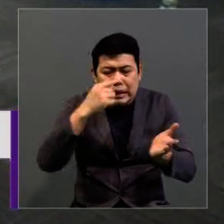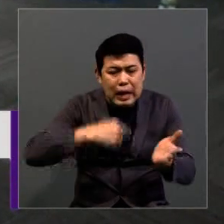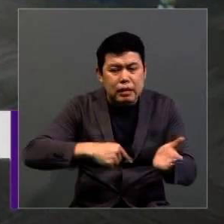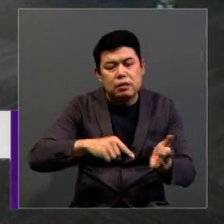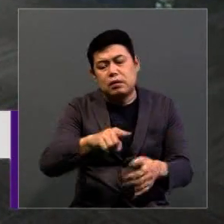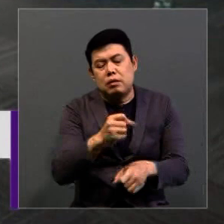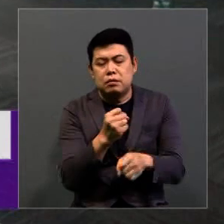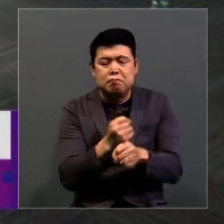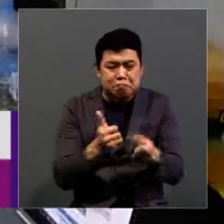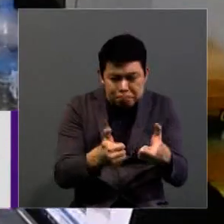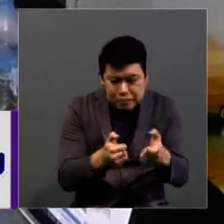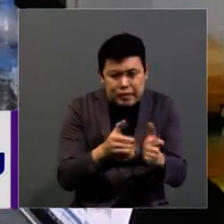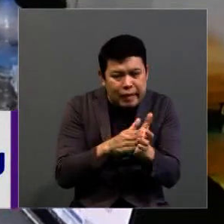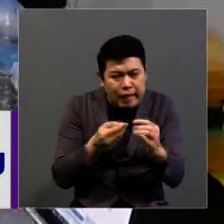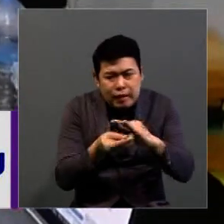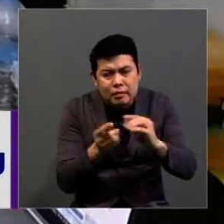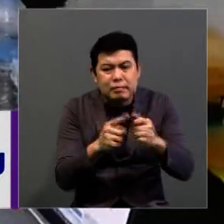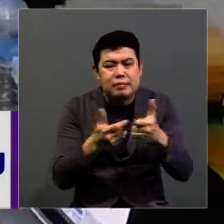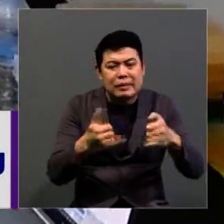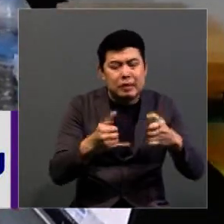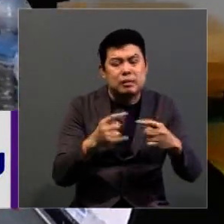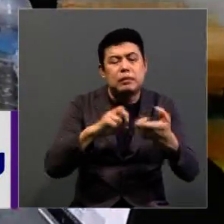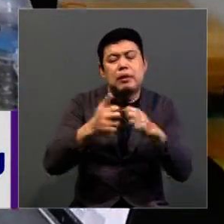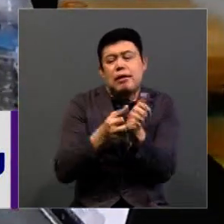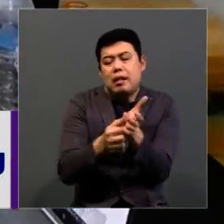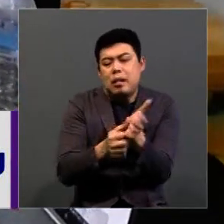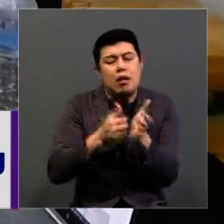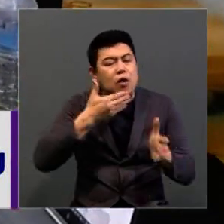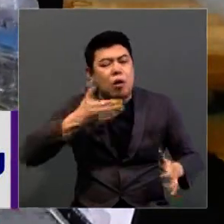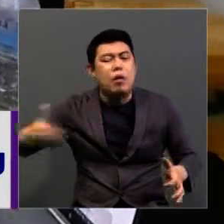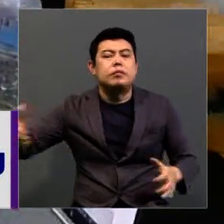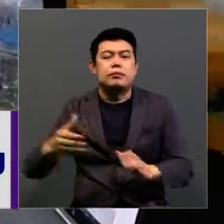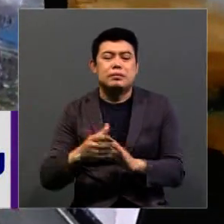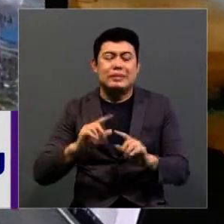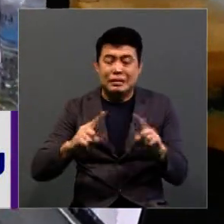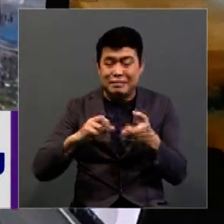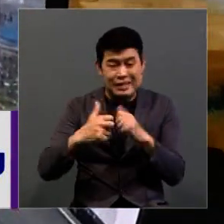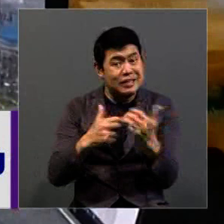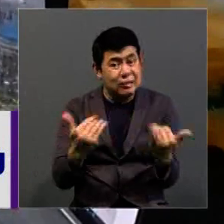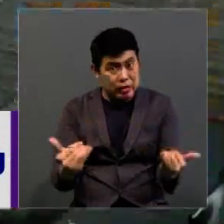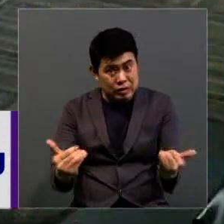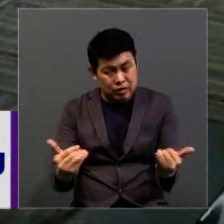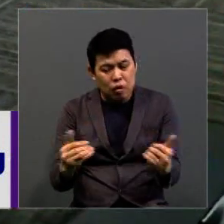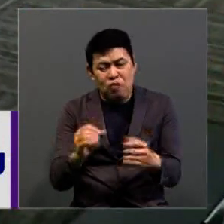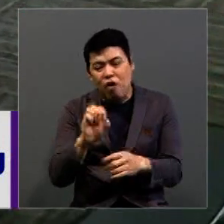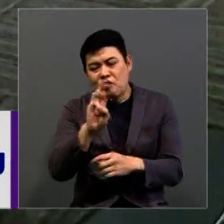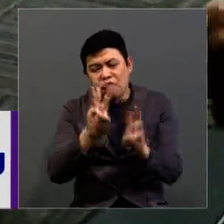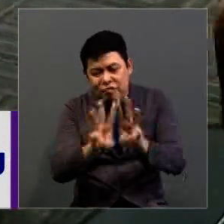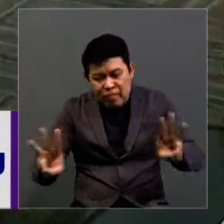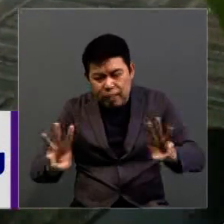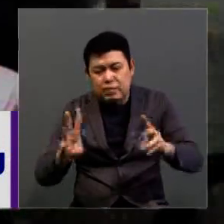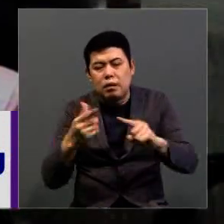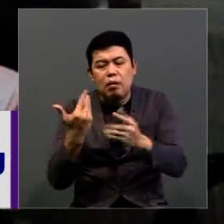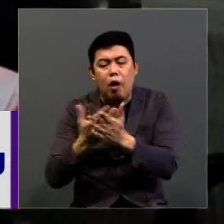ไทยเนี่ยเลิกเล่นการพนันเนี่ยอันนี้คือการแก้ปัญหาระยะยาวแบบยั่งยืนแต่ปัญหาขณะนี้นะคือเว็บพนันออนไลน์